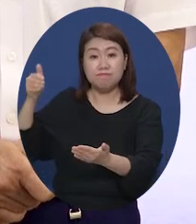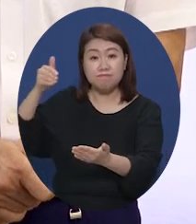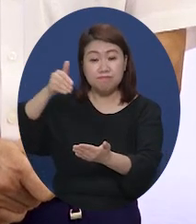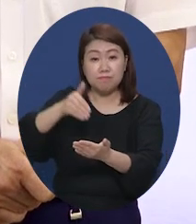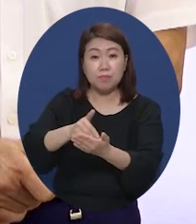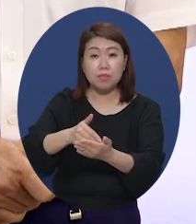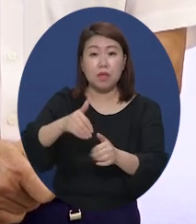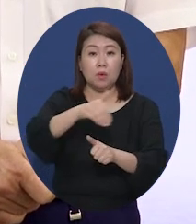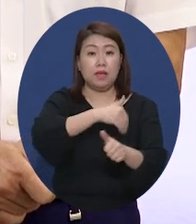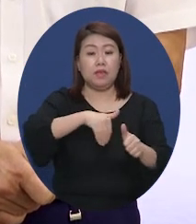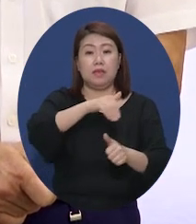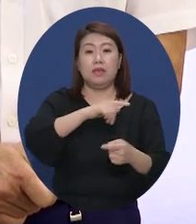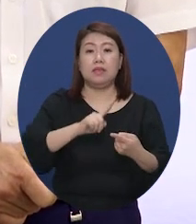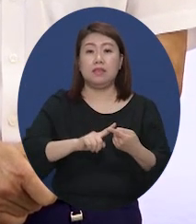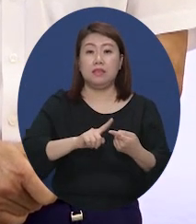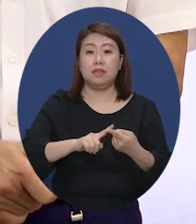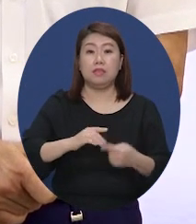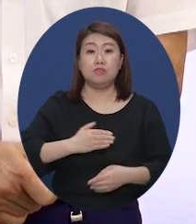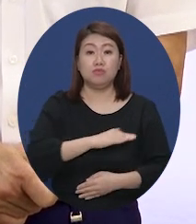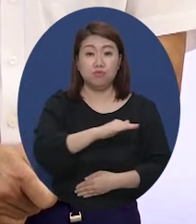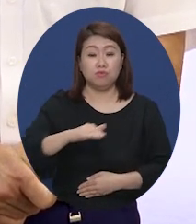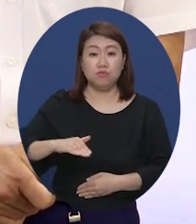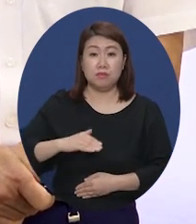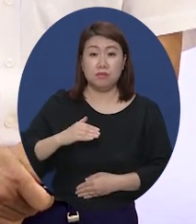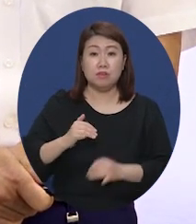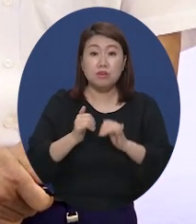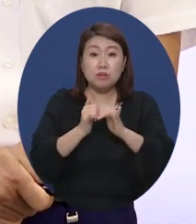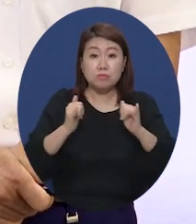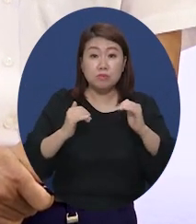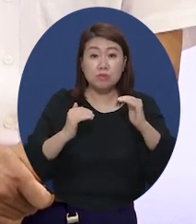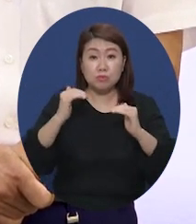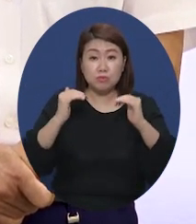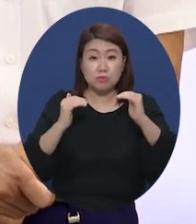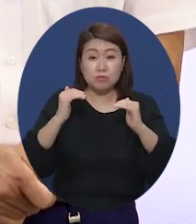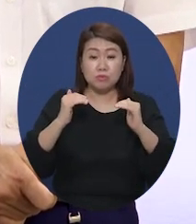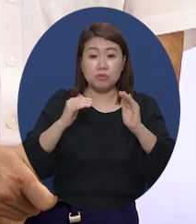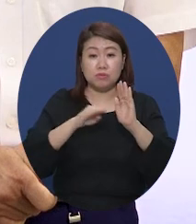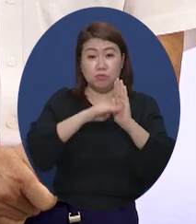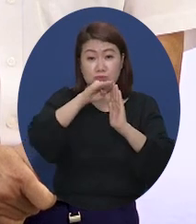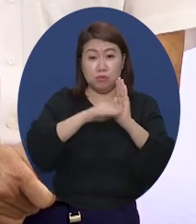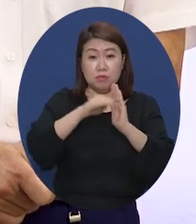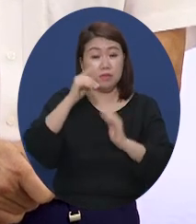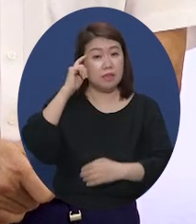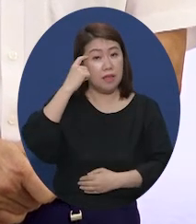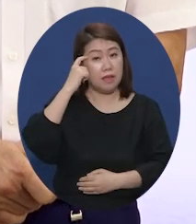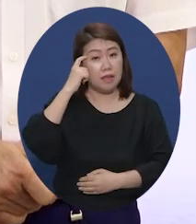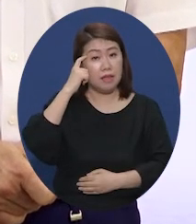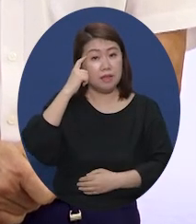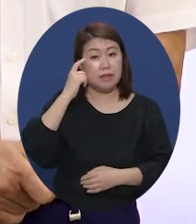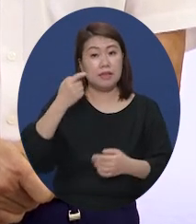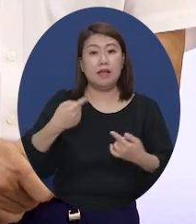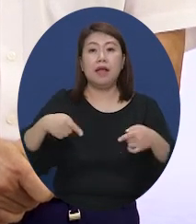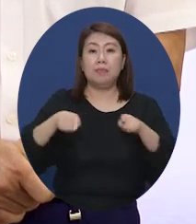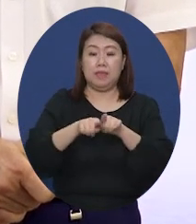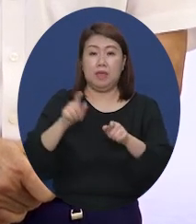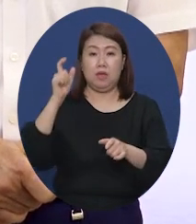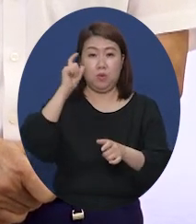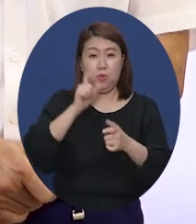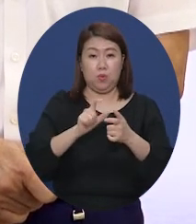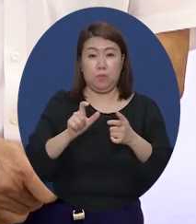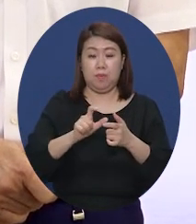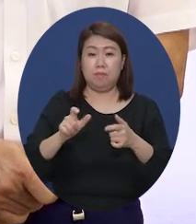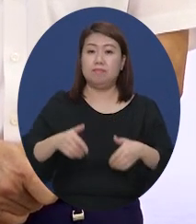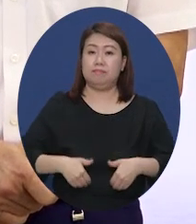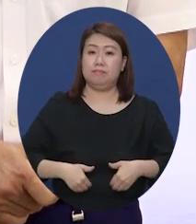있는가 또 우리의 환경에 대한 우리 국민 의식은 어느 정도 수준인가 라는 것을 고민해보고 다 같이 환경 문제를 고민해야